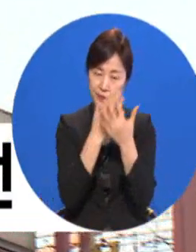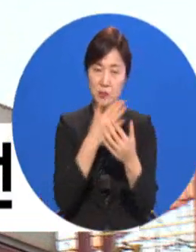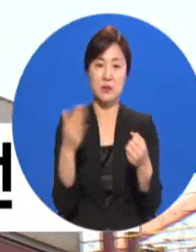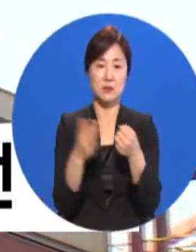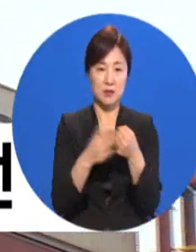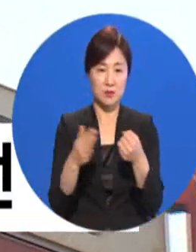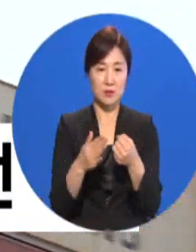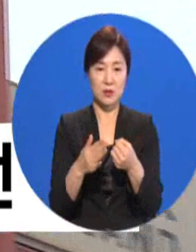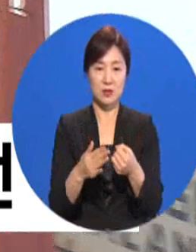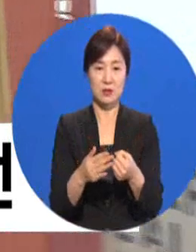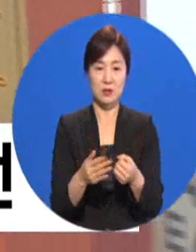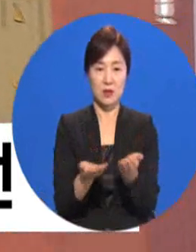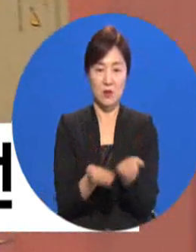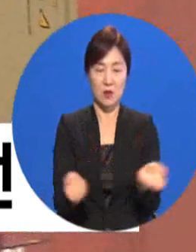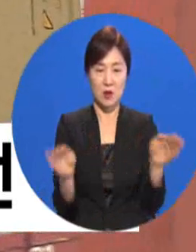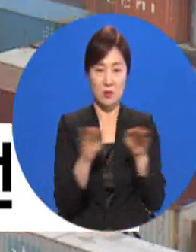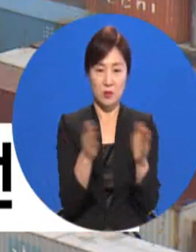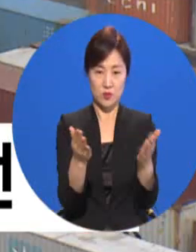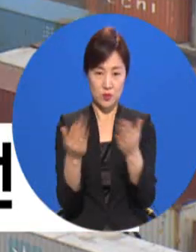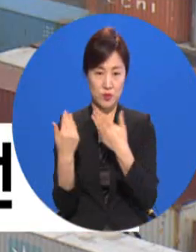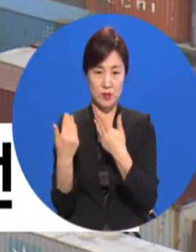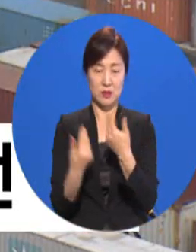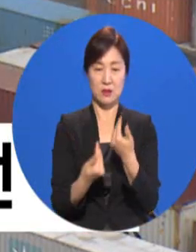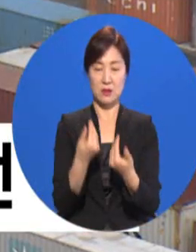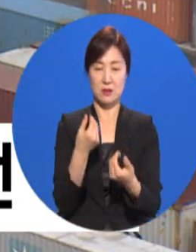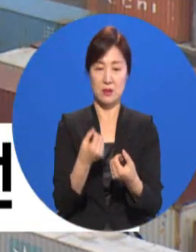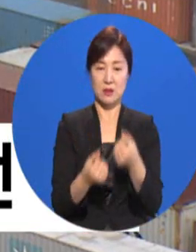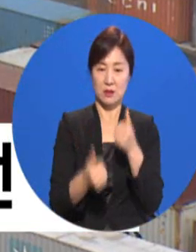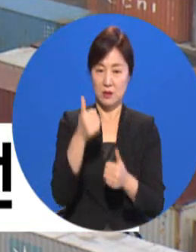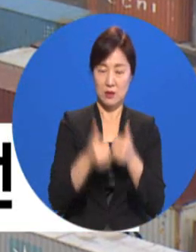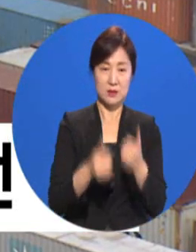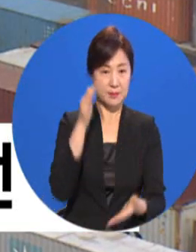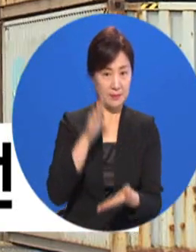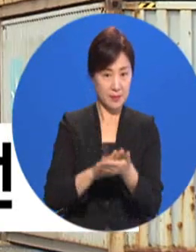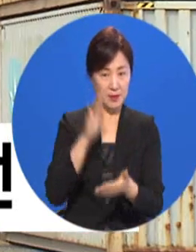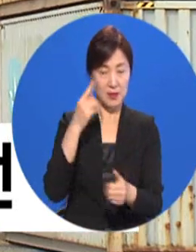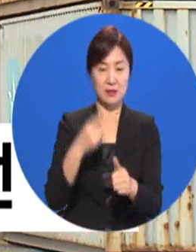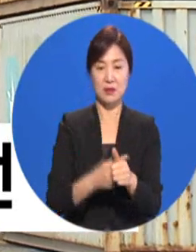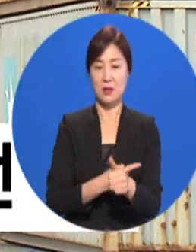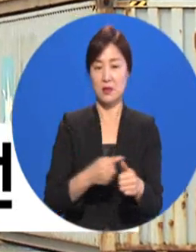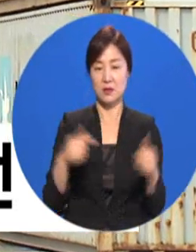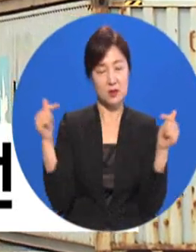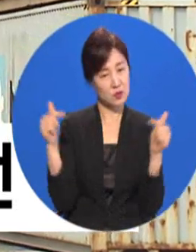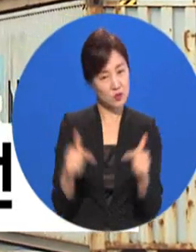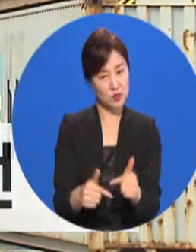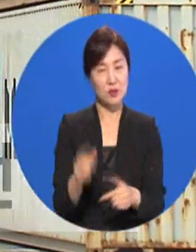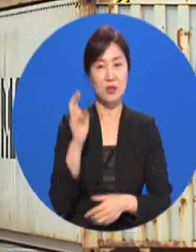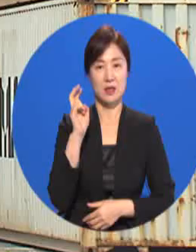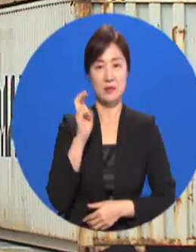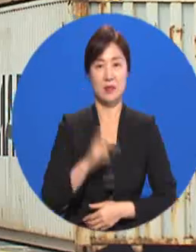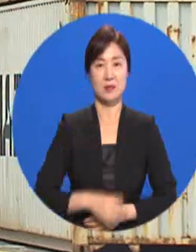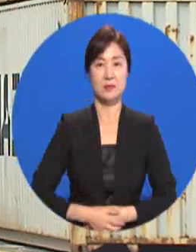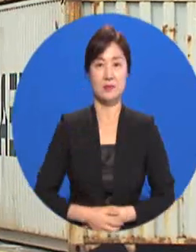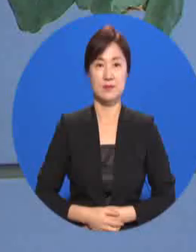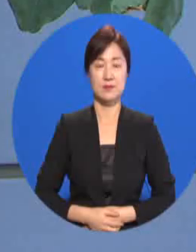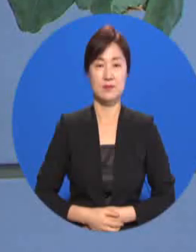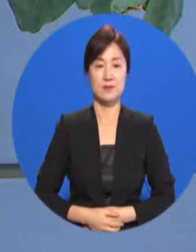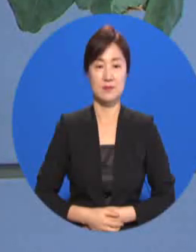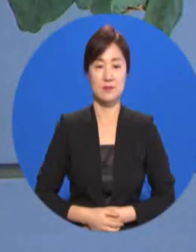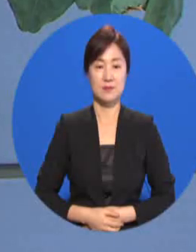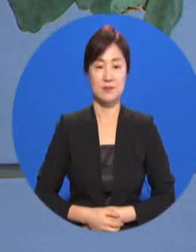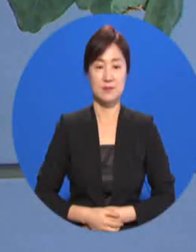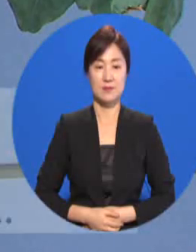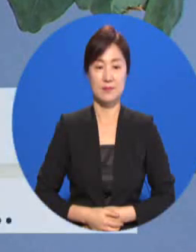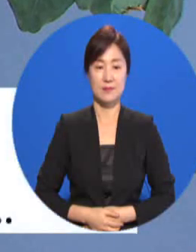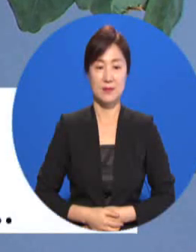망간 화물 유치 경쟁이 치열해지면서 한정 물량 등이 이탈할 가능성도 배제할 수 없는 상황입니다 전기선